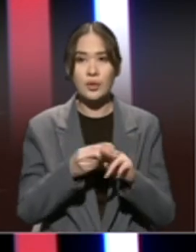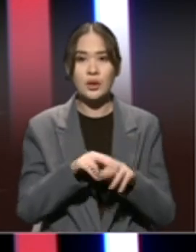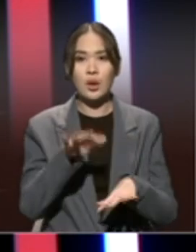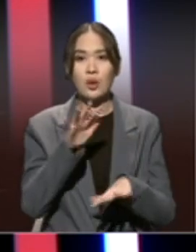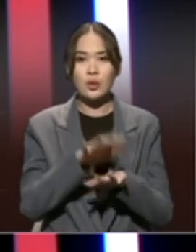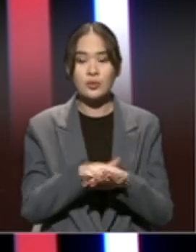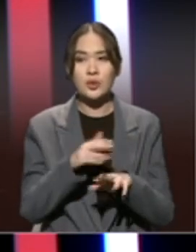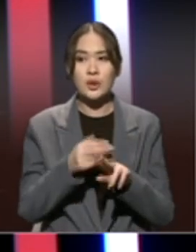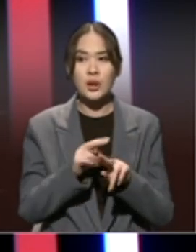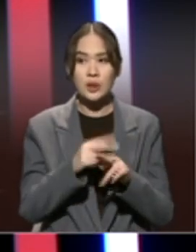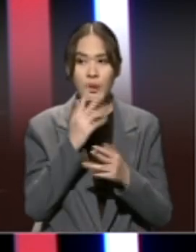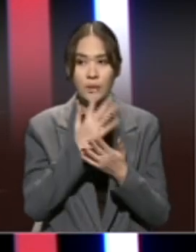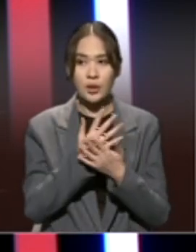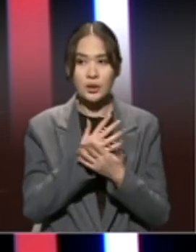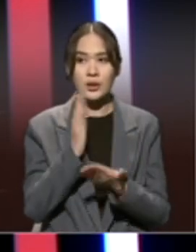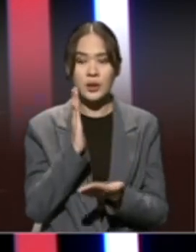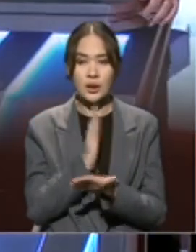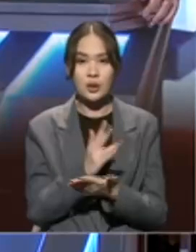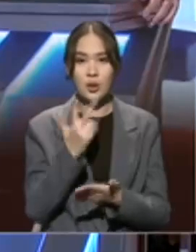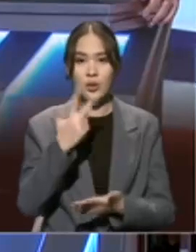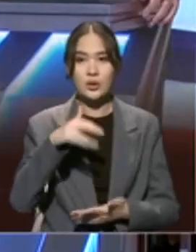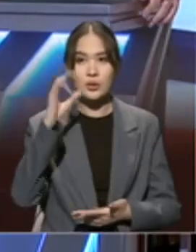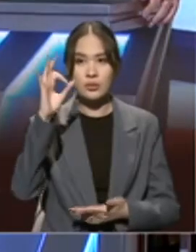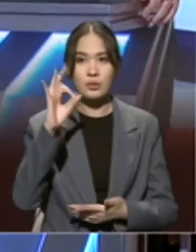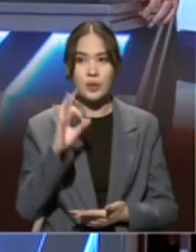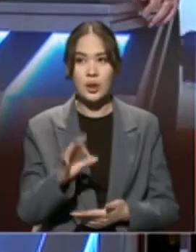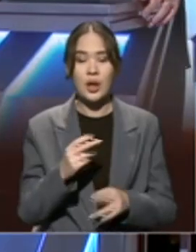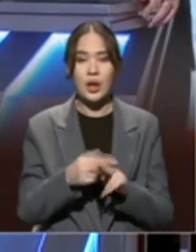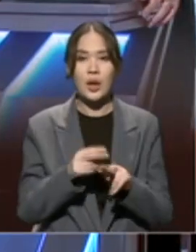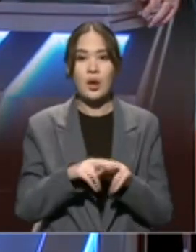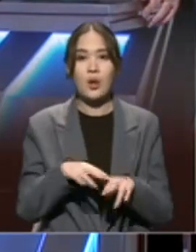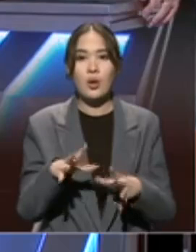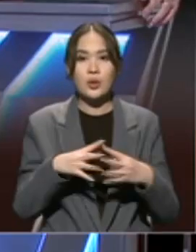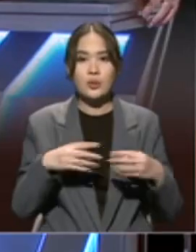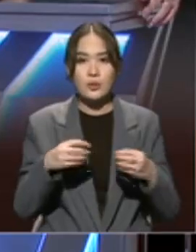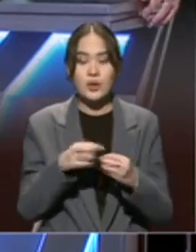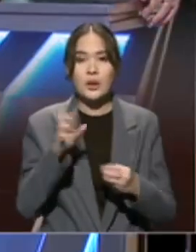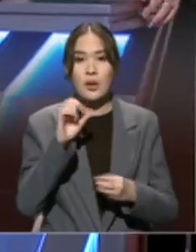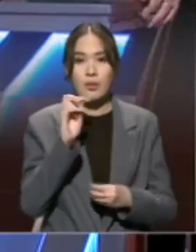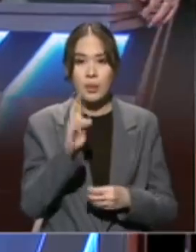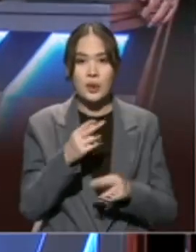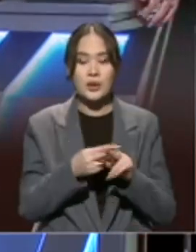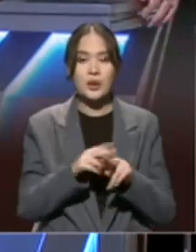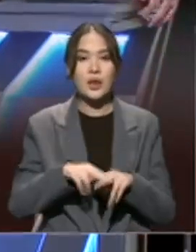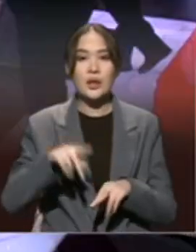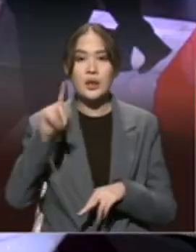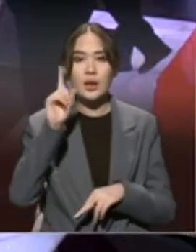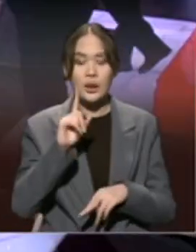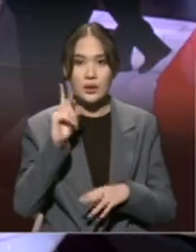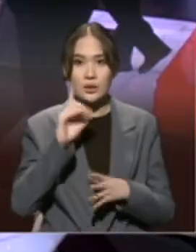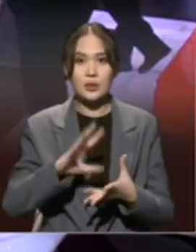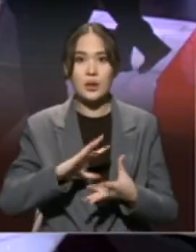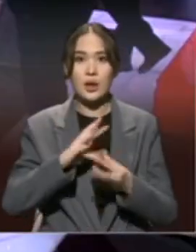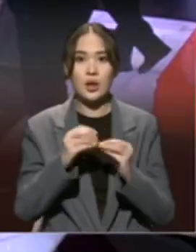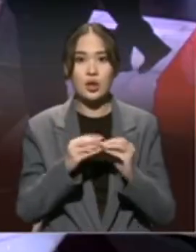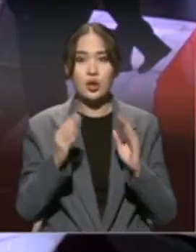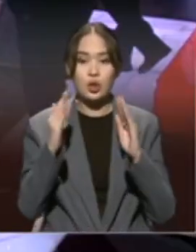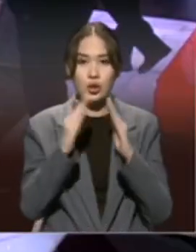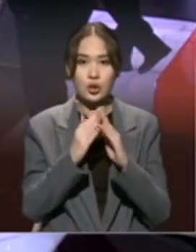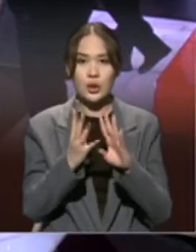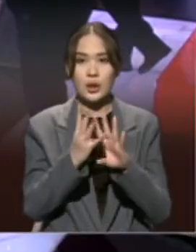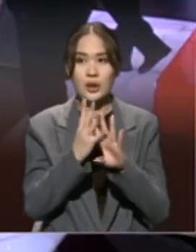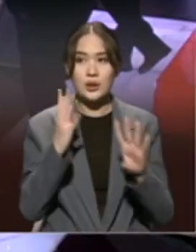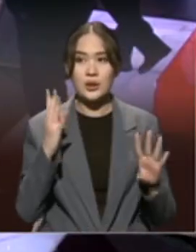бар, мақсат ипотекасы бар, 30% банк ол былайша айтқан кезде негізгі мақсаты ол үйдің кезегінде